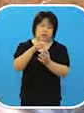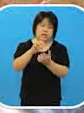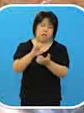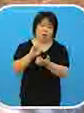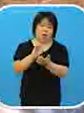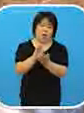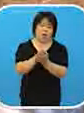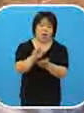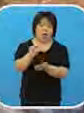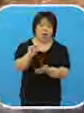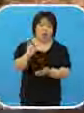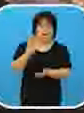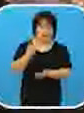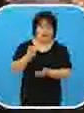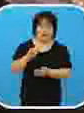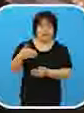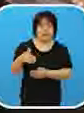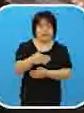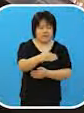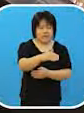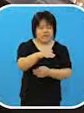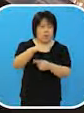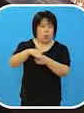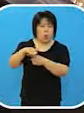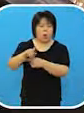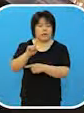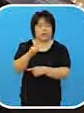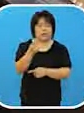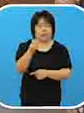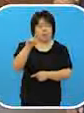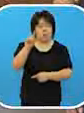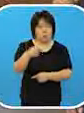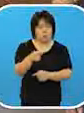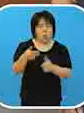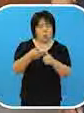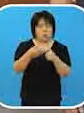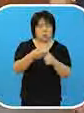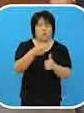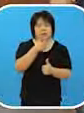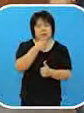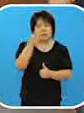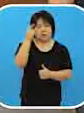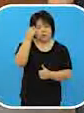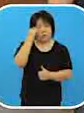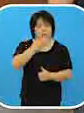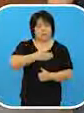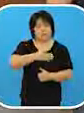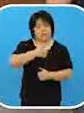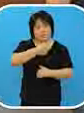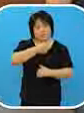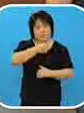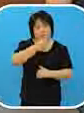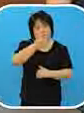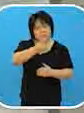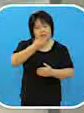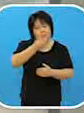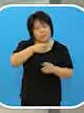から魚の干物、あまりのったものをおすすめしたいと思います。 うわー、じゃあ知事、いただいちゃいましょうよ。 梅